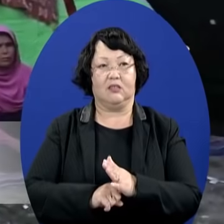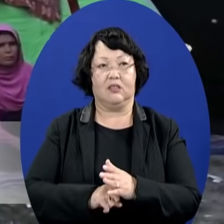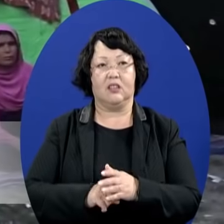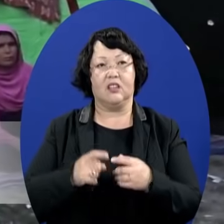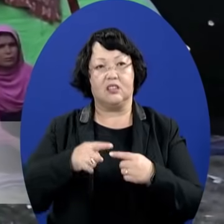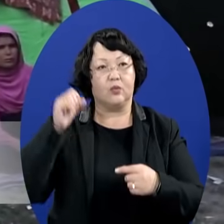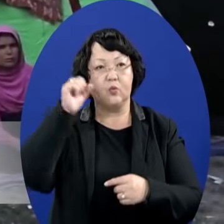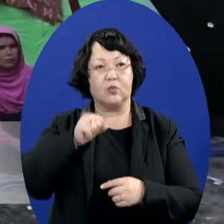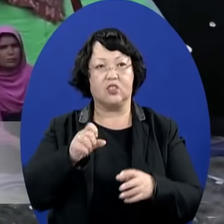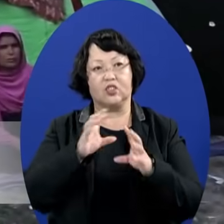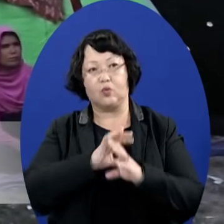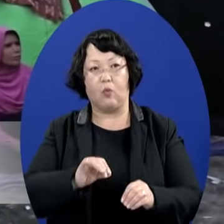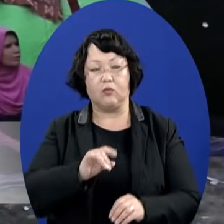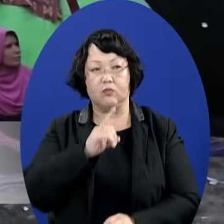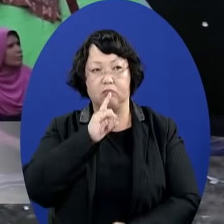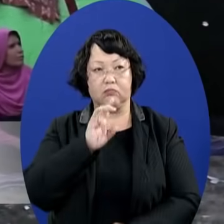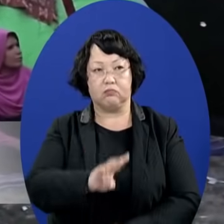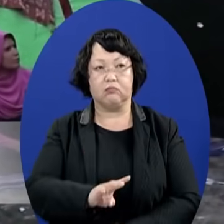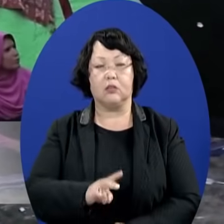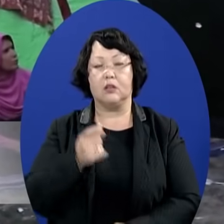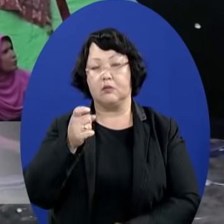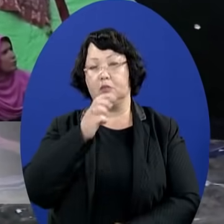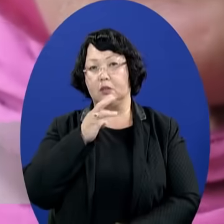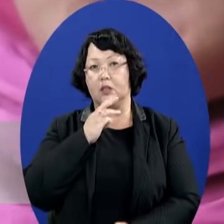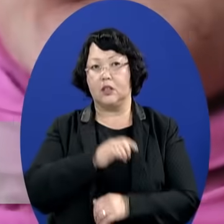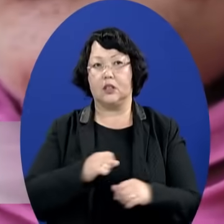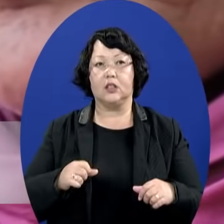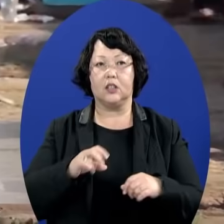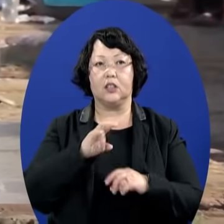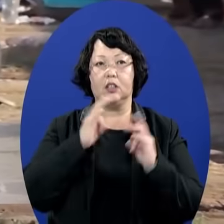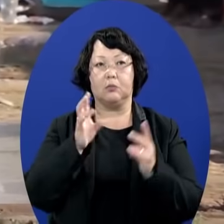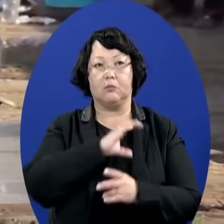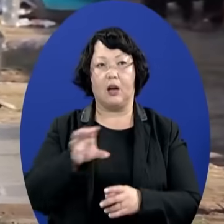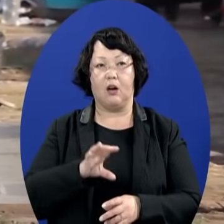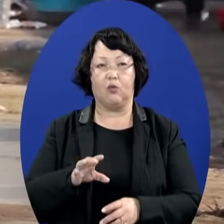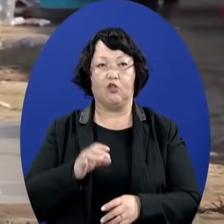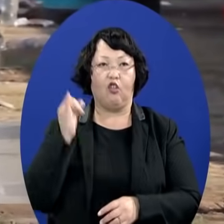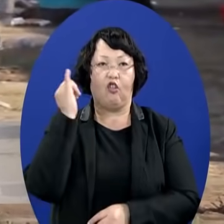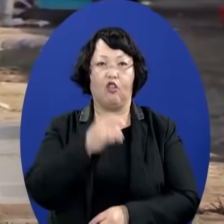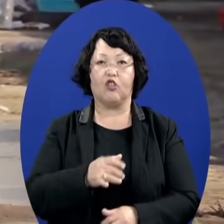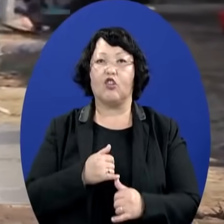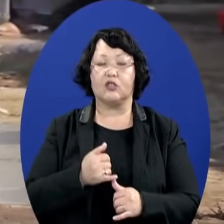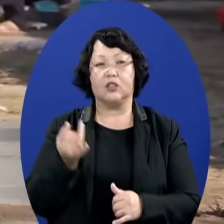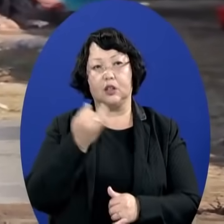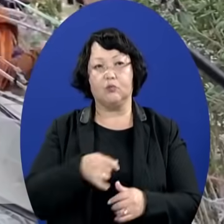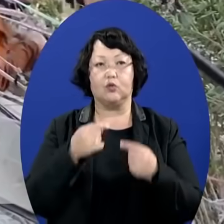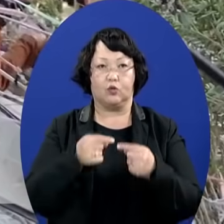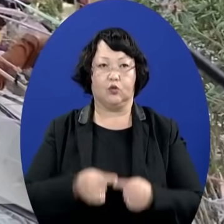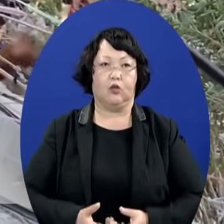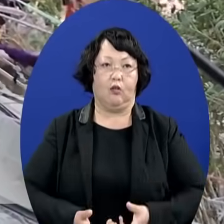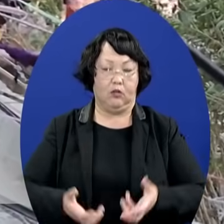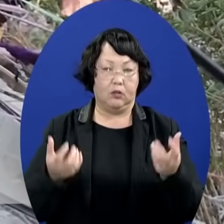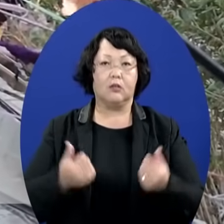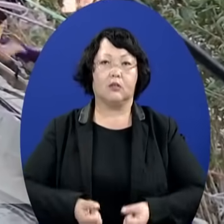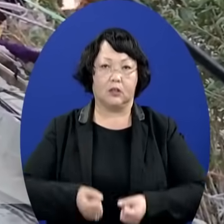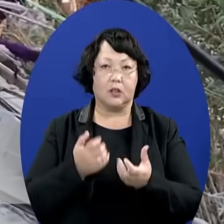эсэргүүцлийн хөдөлгөөнийг хүч хэрэглэн дарсан, хэвлэл мэдээлэл иргэний нийгмийн байгууллагуудыг хилмигдүүлсэн зэрэг олон одоо зөрчил гарч байгааг тэмдэглэсэн